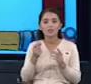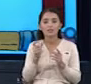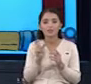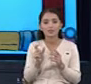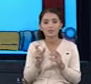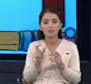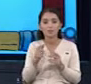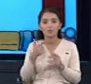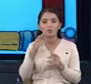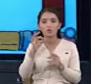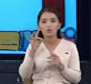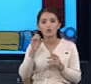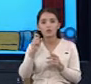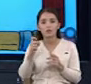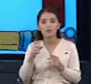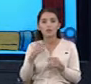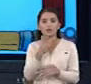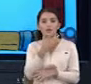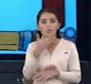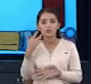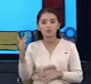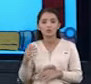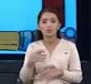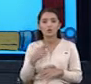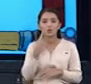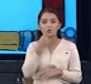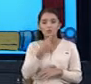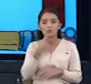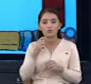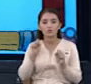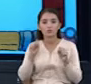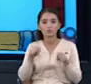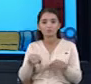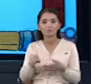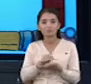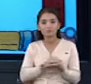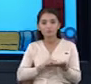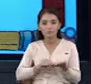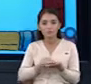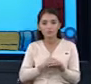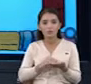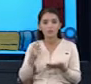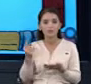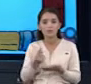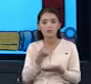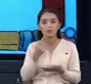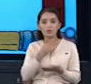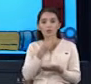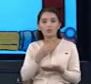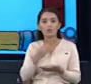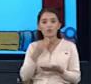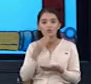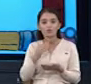задержкой. В горах и в лесу звуки могут быть повторены не один,